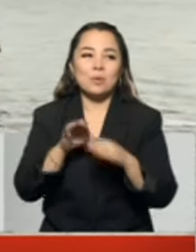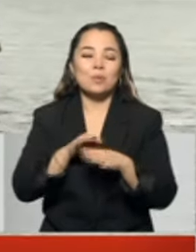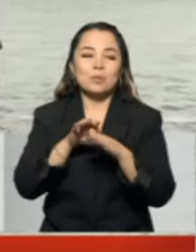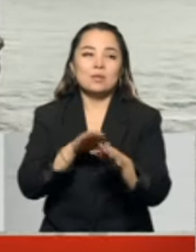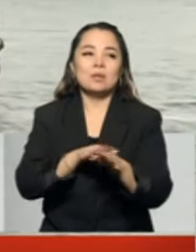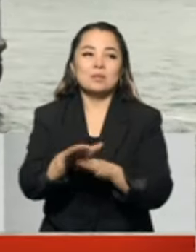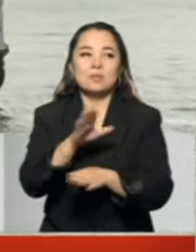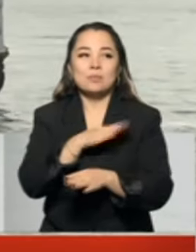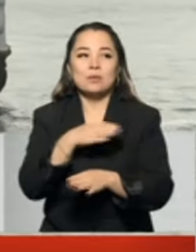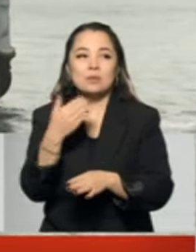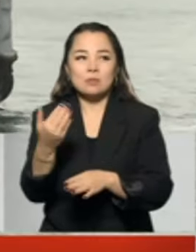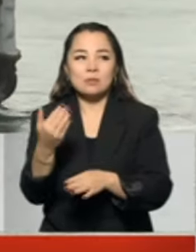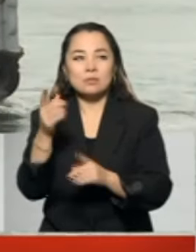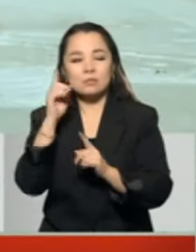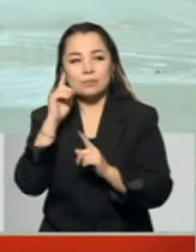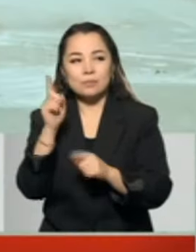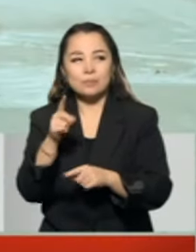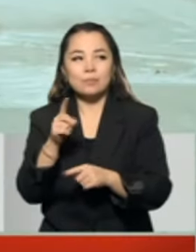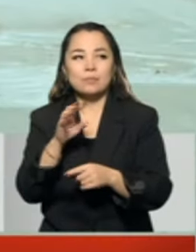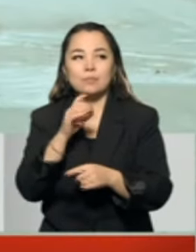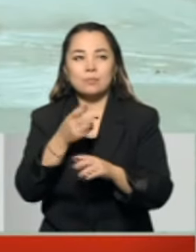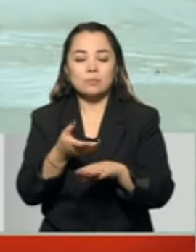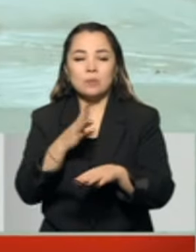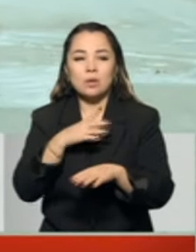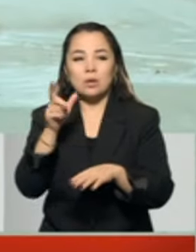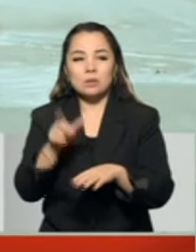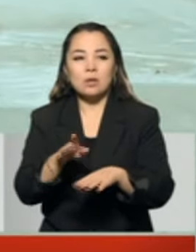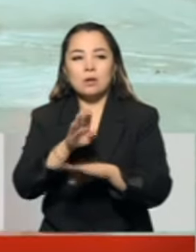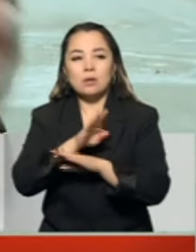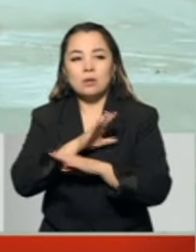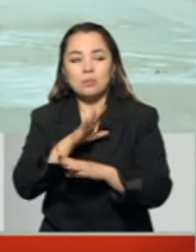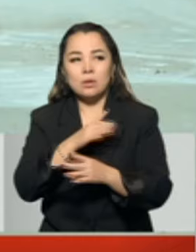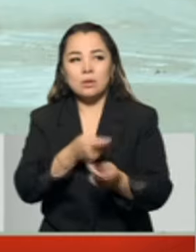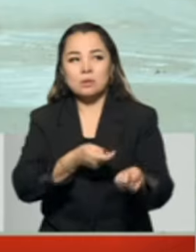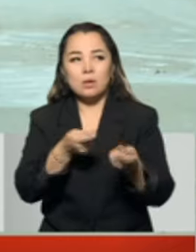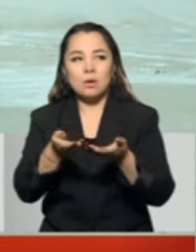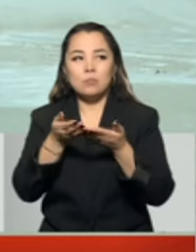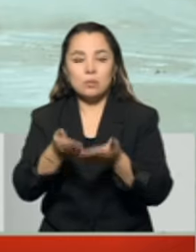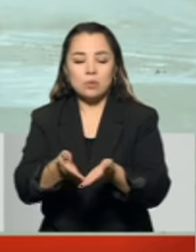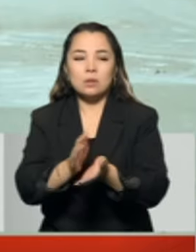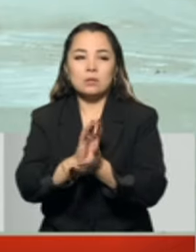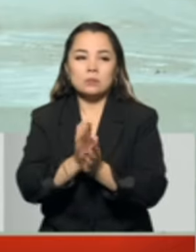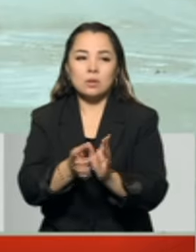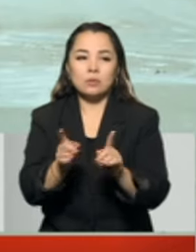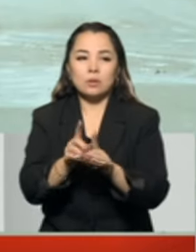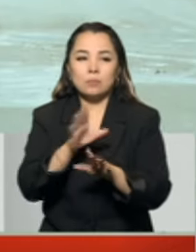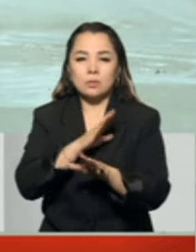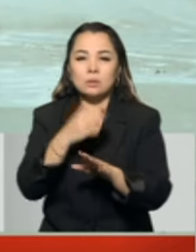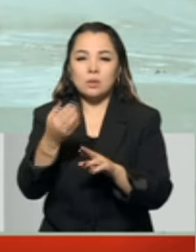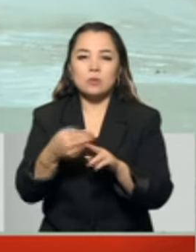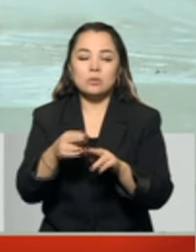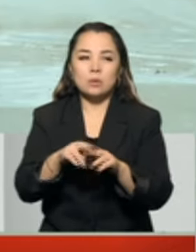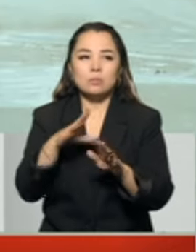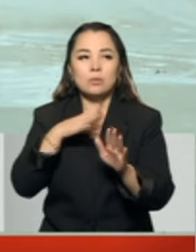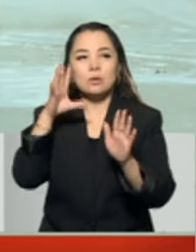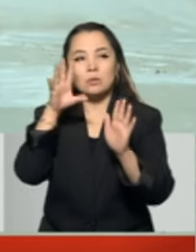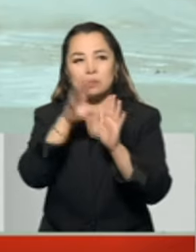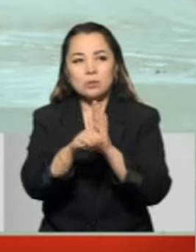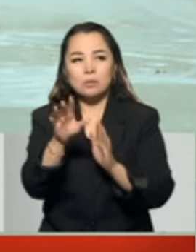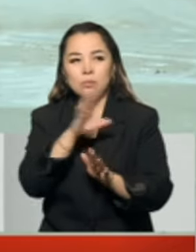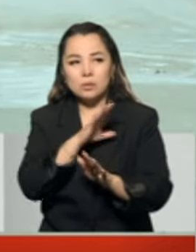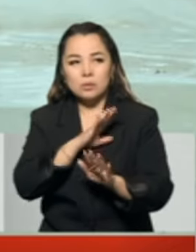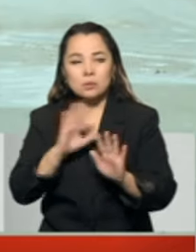болды. Сүйекті әкеледі. Кісінің сүйегін әкеле жатқан кезде паромға сыймай қалған кездер болды. Ар жақта түнеген кездер